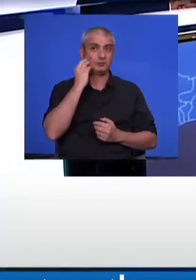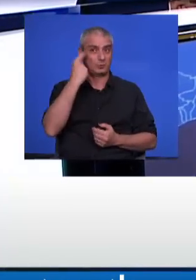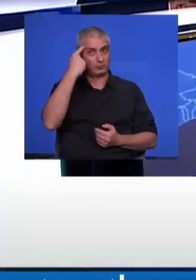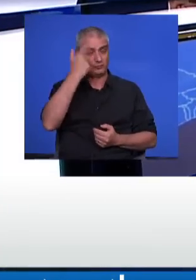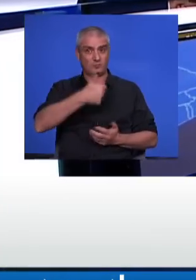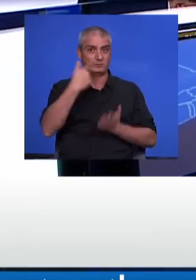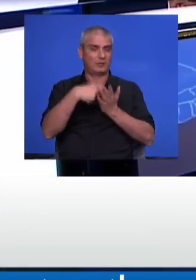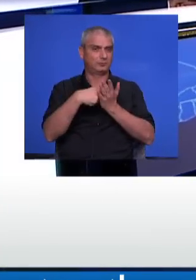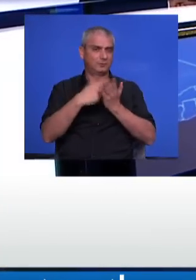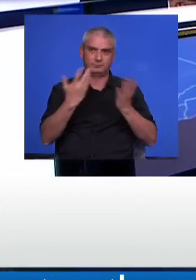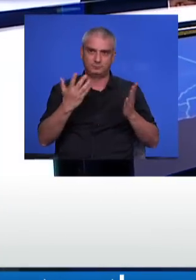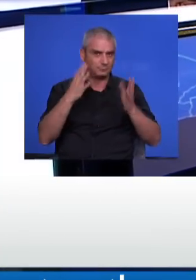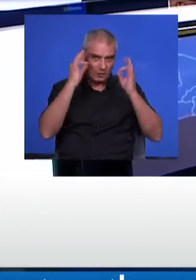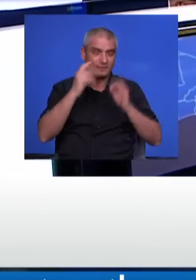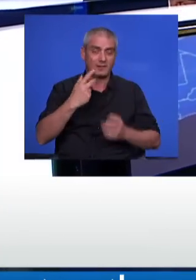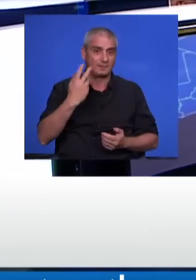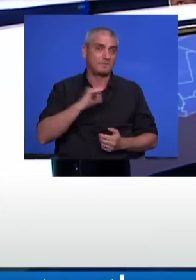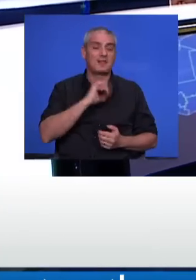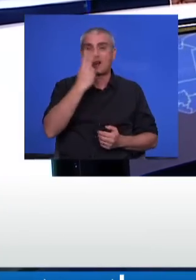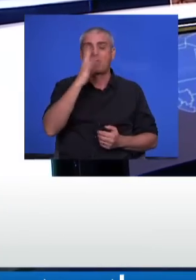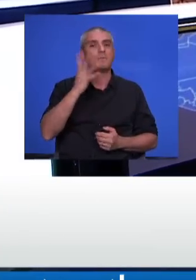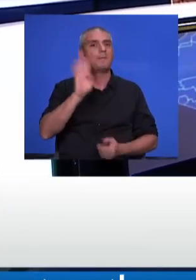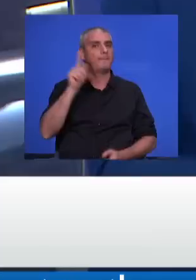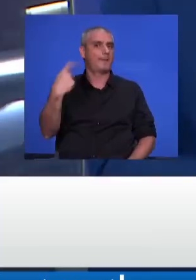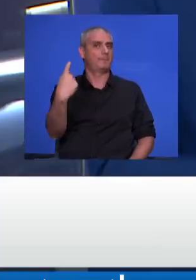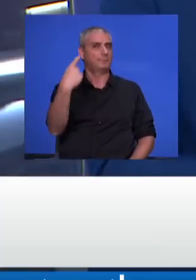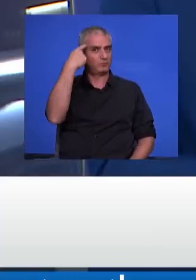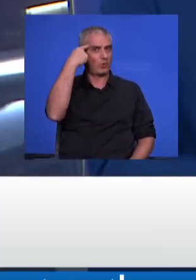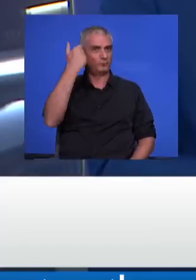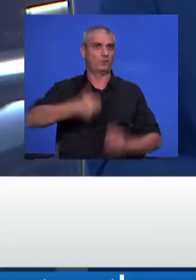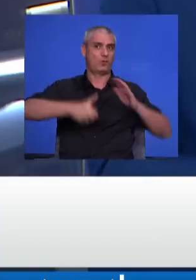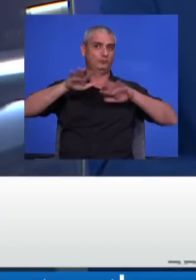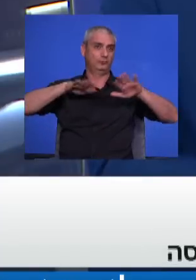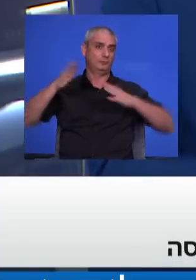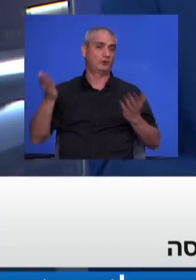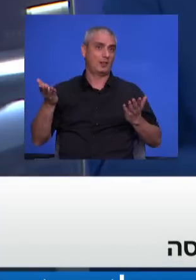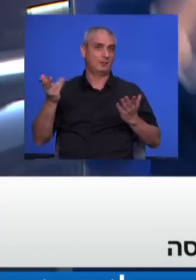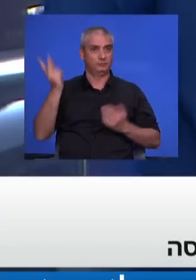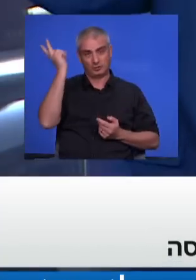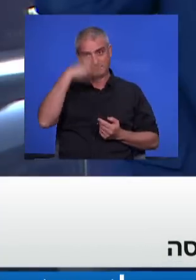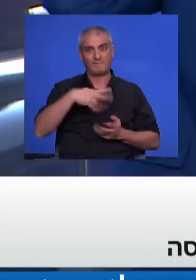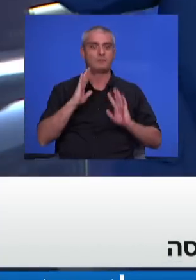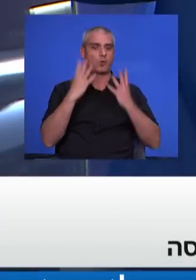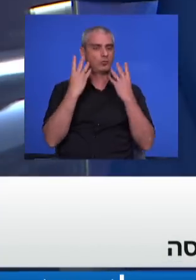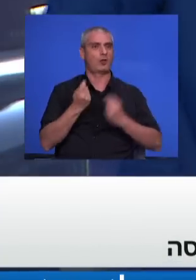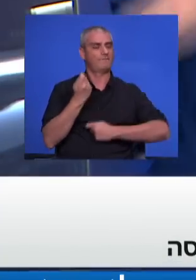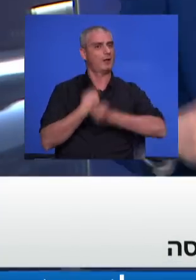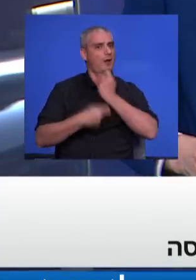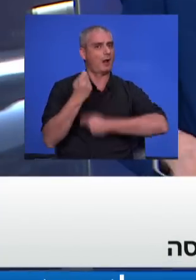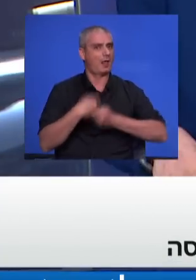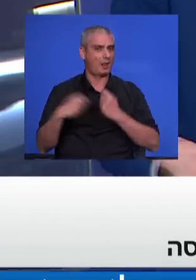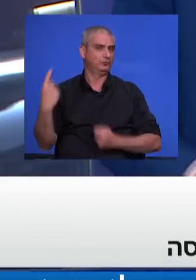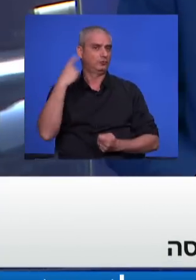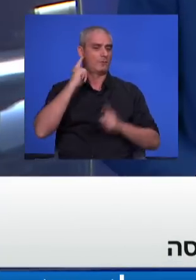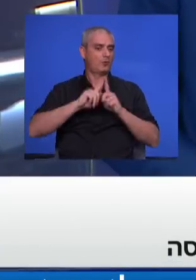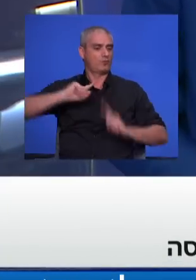אוצר, אבל עם כל הכבוד, יהיה מעניין לראות מה נתניהו באמת חושב כראש ממשלה שמבין היטב בכלכלה, שומע כמו